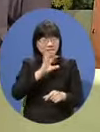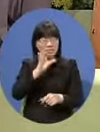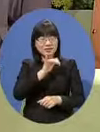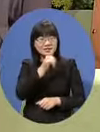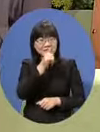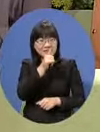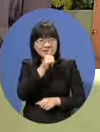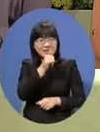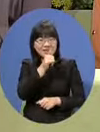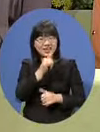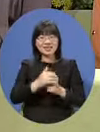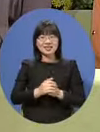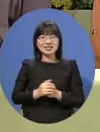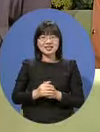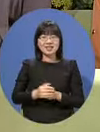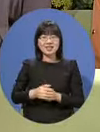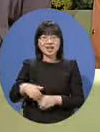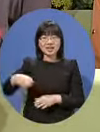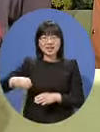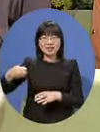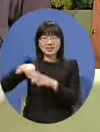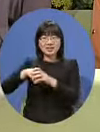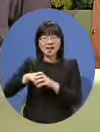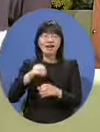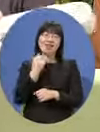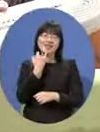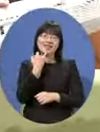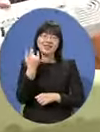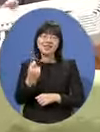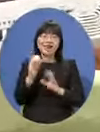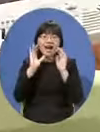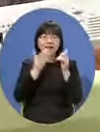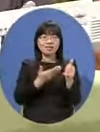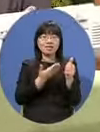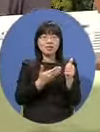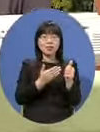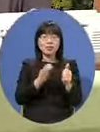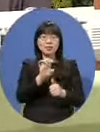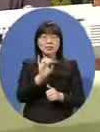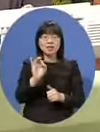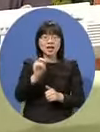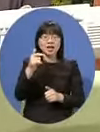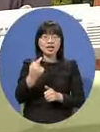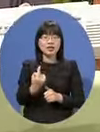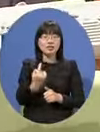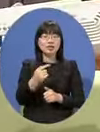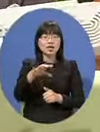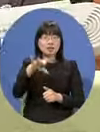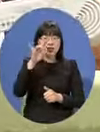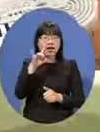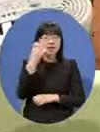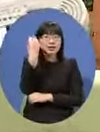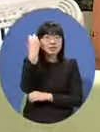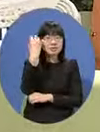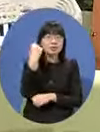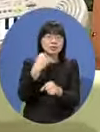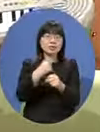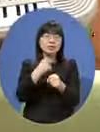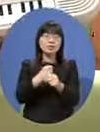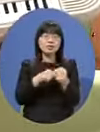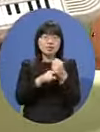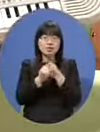연습하시네요. 가방에 잘 들어가서 좋은데요. 네. 아이들에게 피아노를 처음 기본으로 삼는